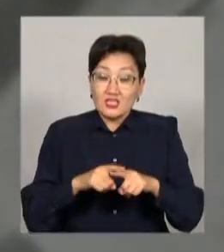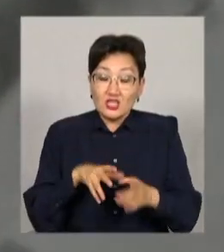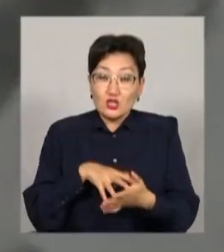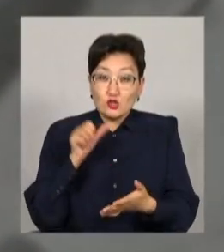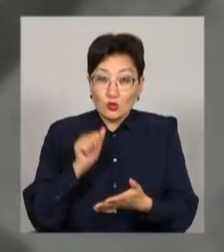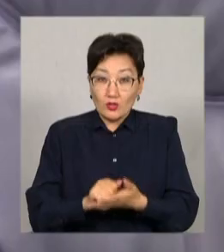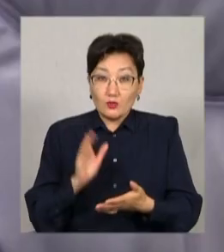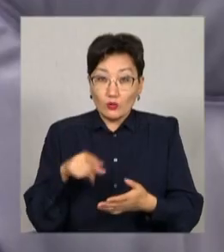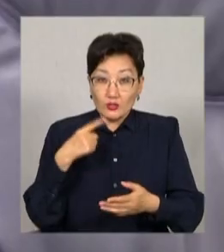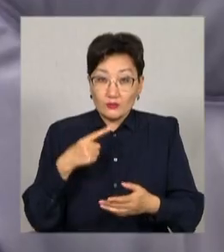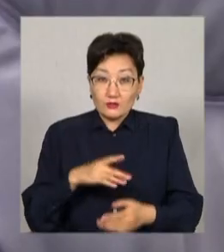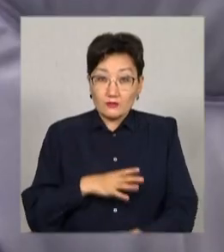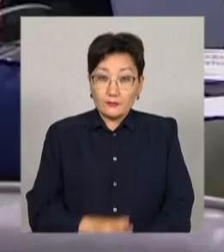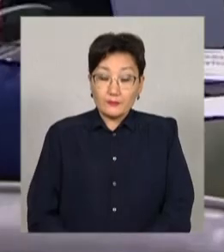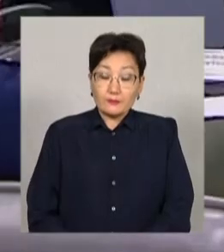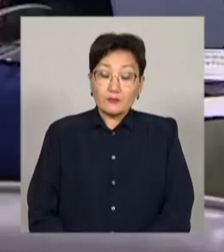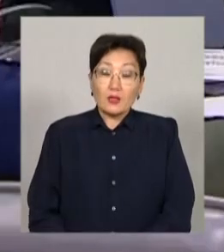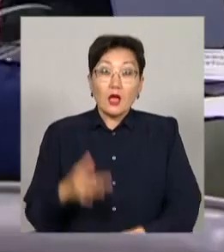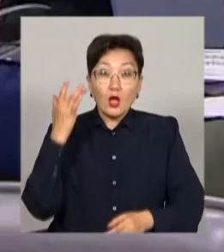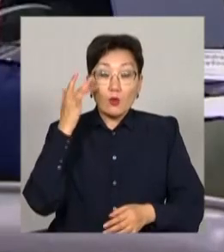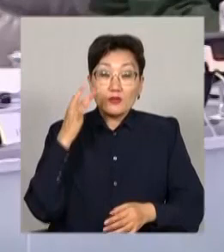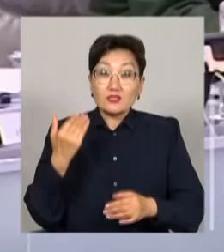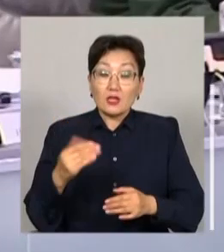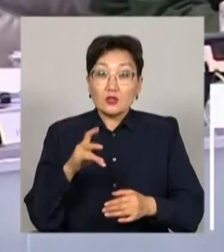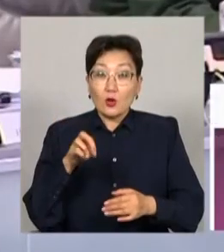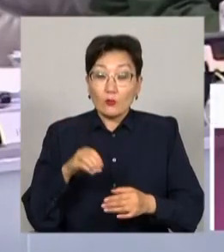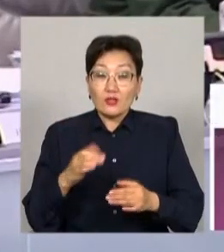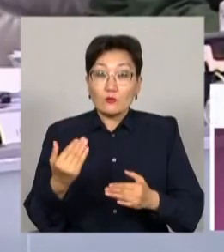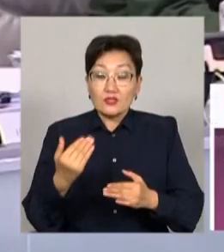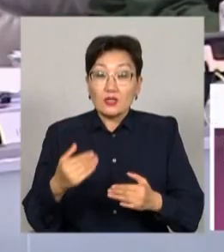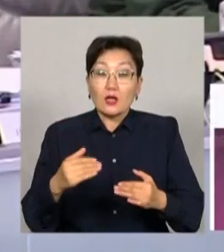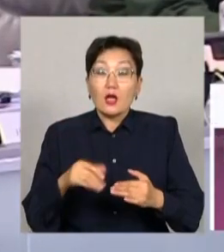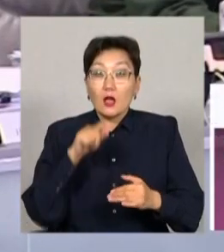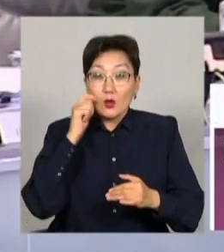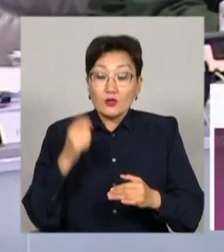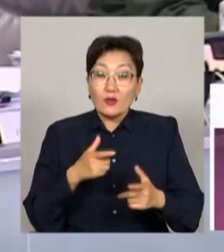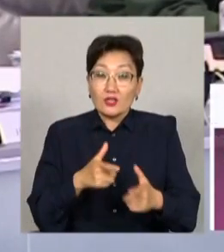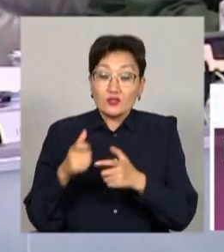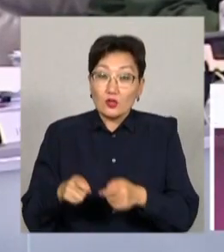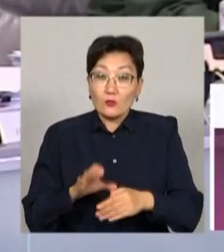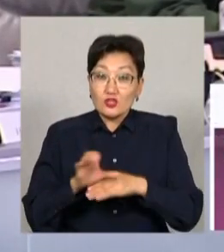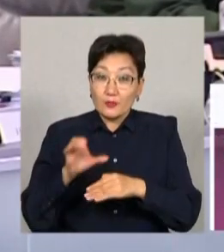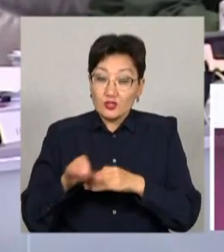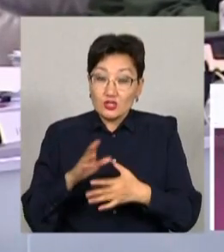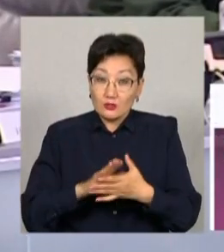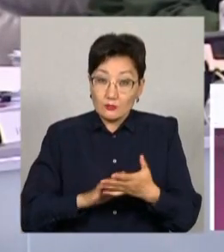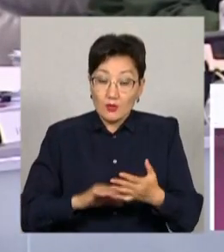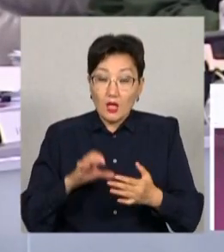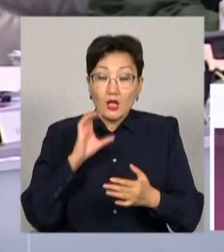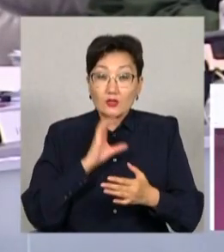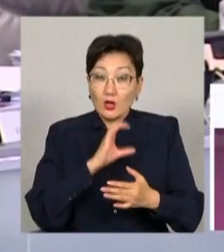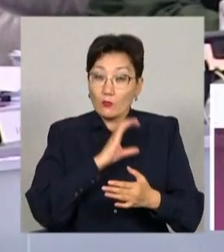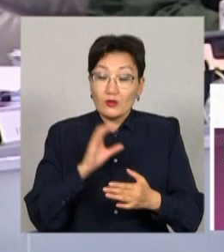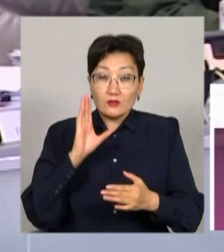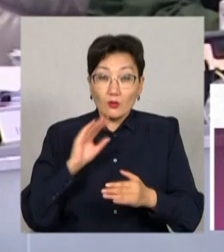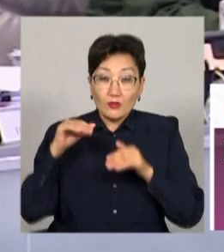деп ескертті. АҚШ пен оның НАТО-дағы жақтастары Украинаға қару жіберуді жалғастырып жатыр. Солтүстік тынық